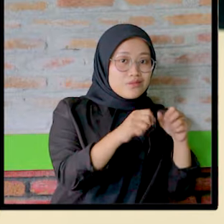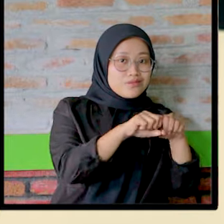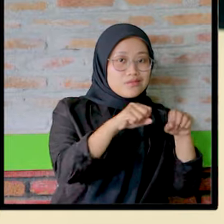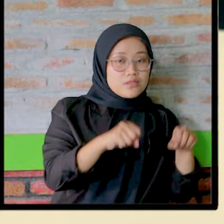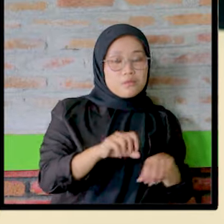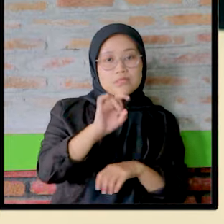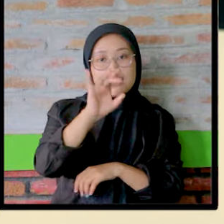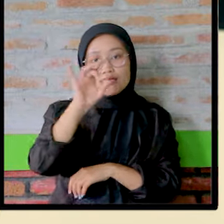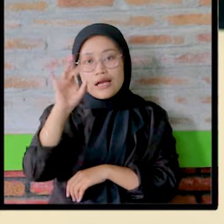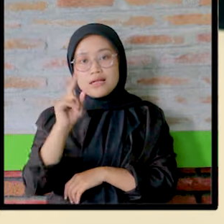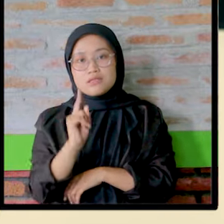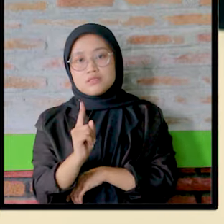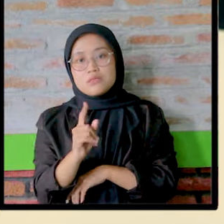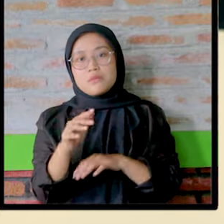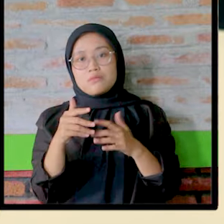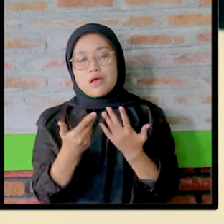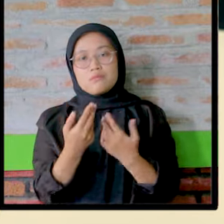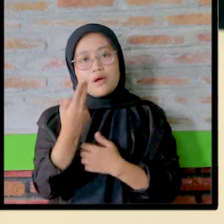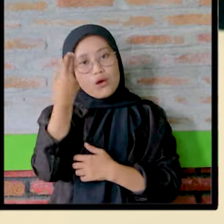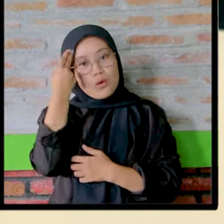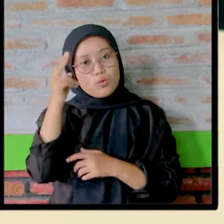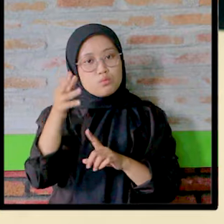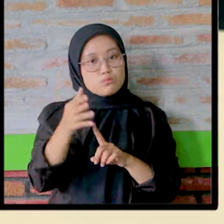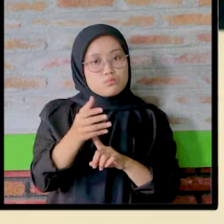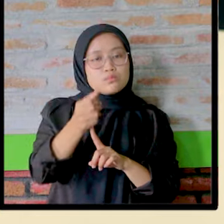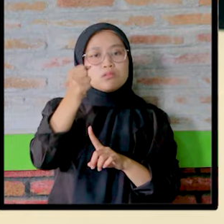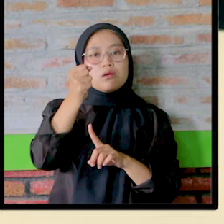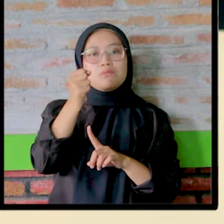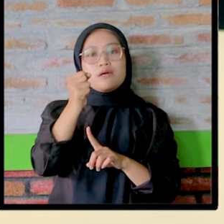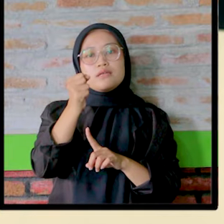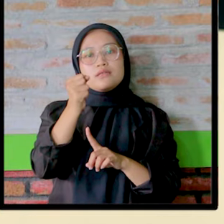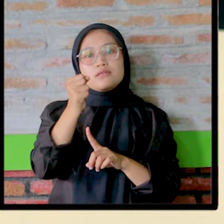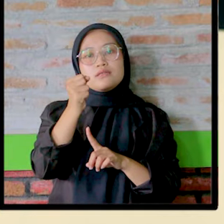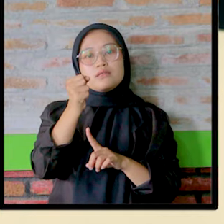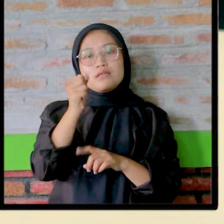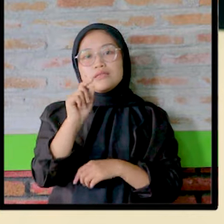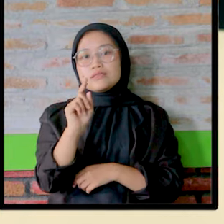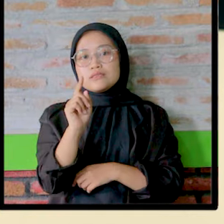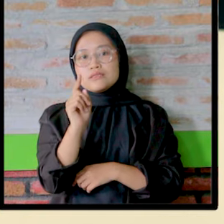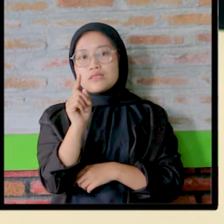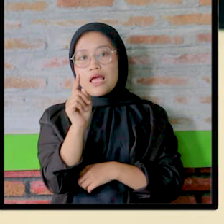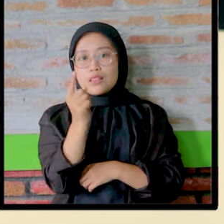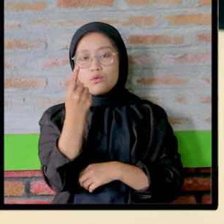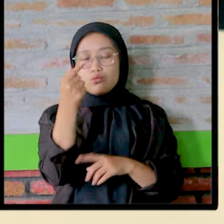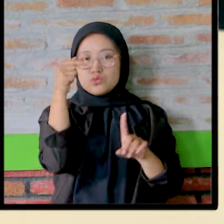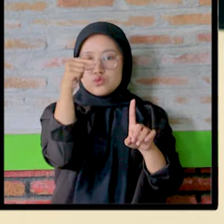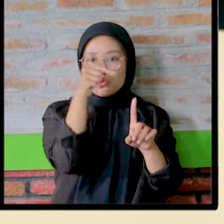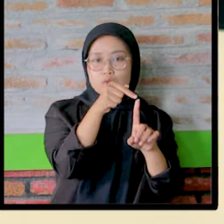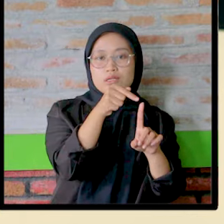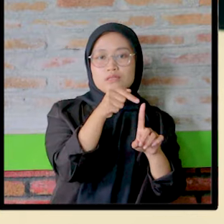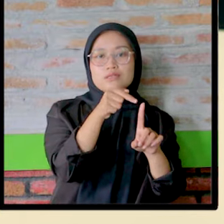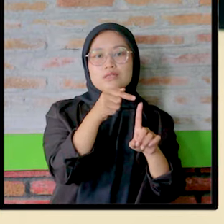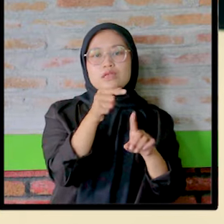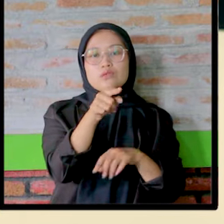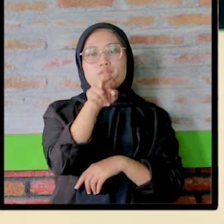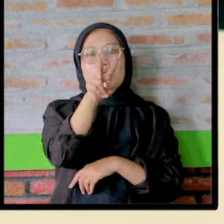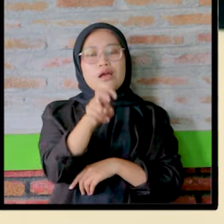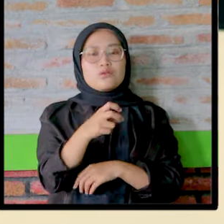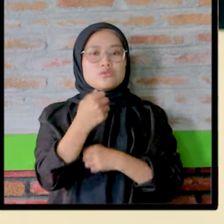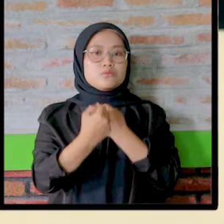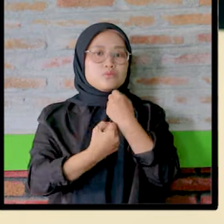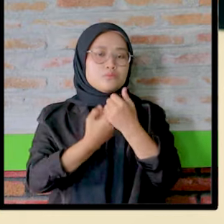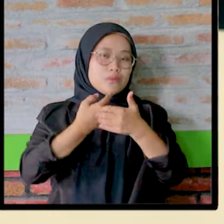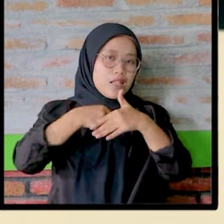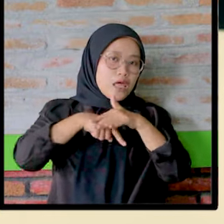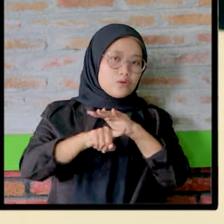gitu karena untuk mencapai satu apa namanya titik ee itu harus melalui